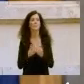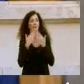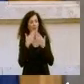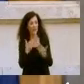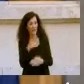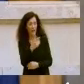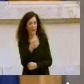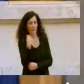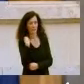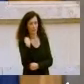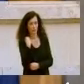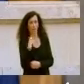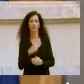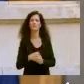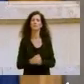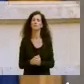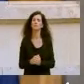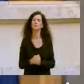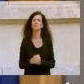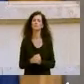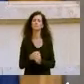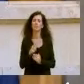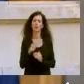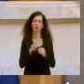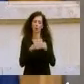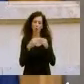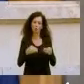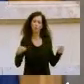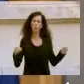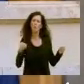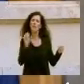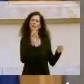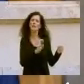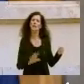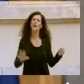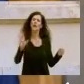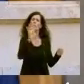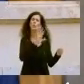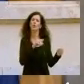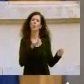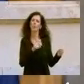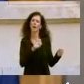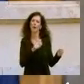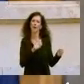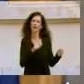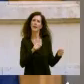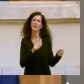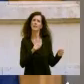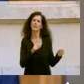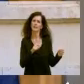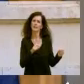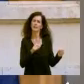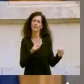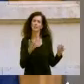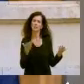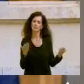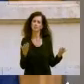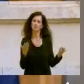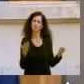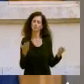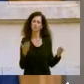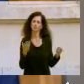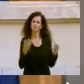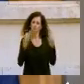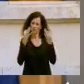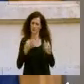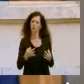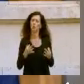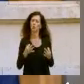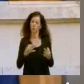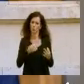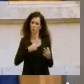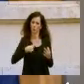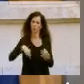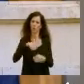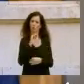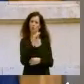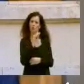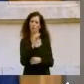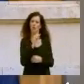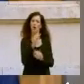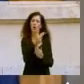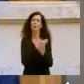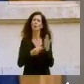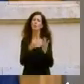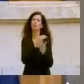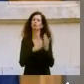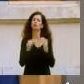per quanto riguarda gli strumenti europei sicuramente chiederemo di partecipare al progetto shore